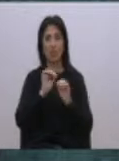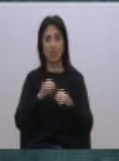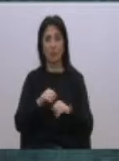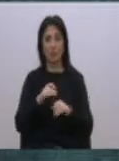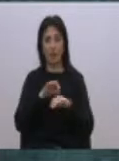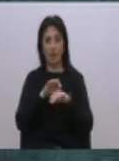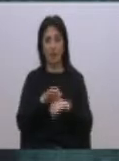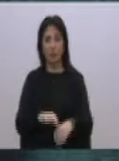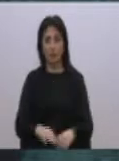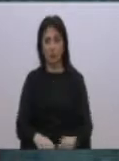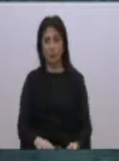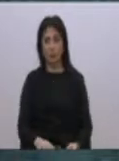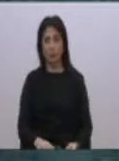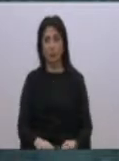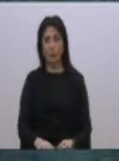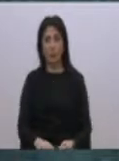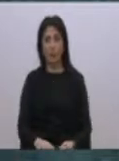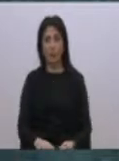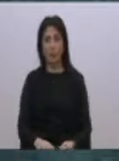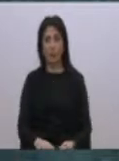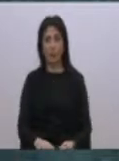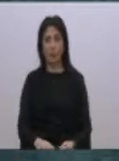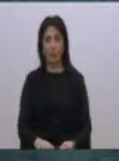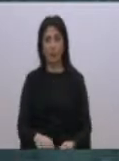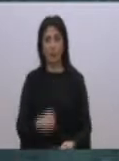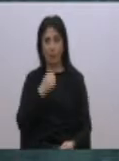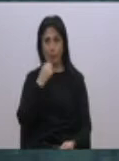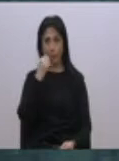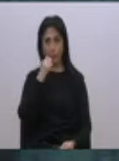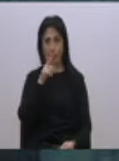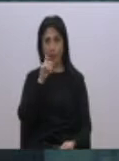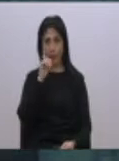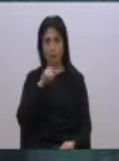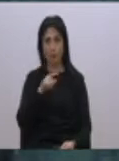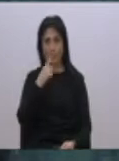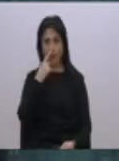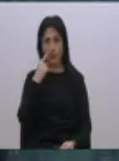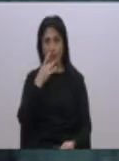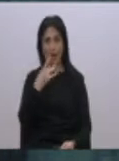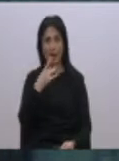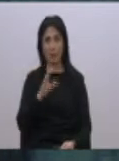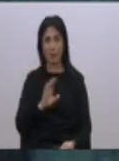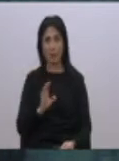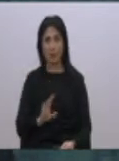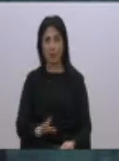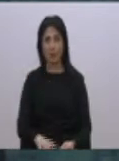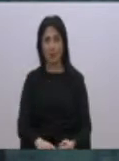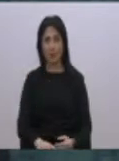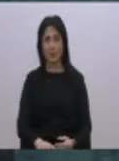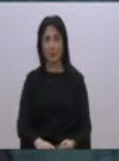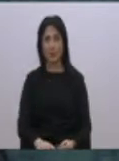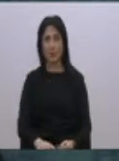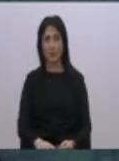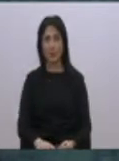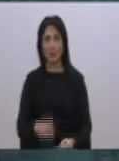gai. Ca să gavim, mă rog, te-ai tot cu nicio distanță, n-ar fi trăit.